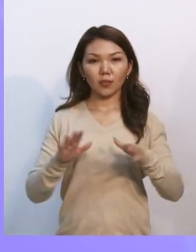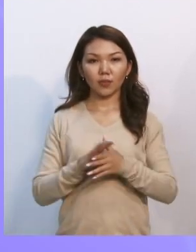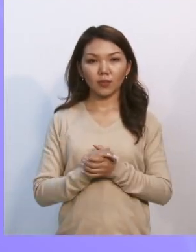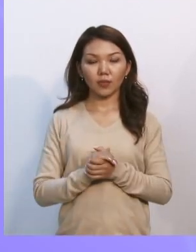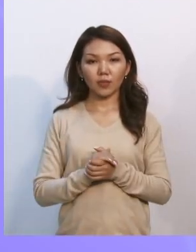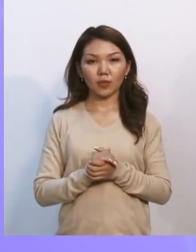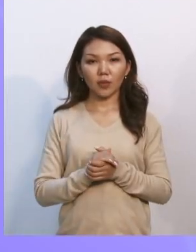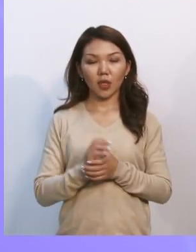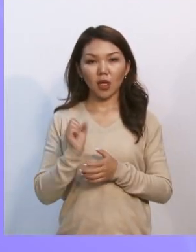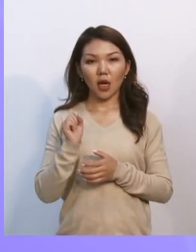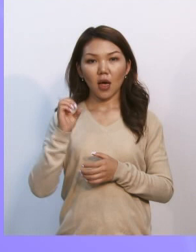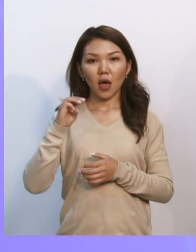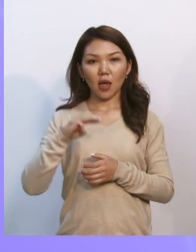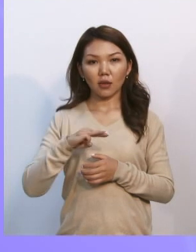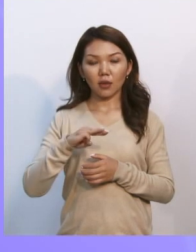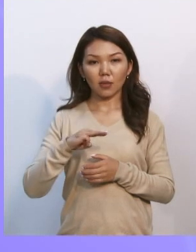Ат,